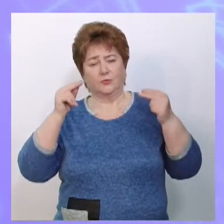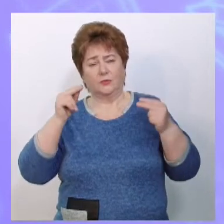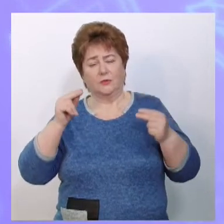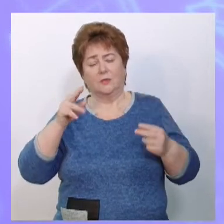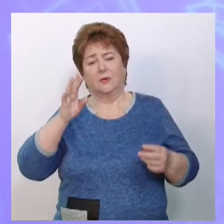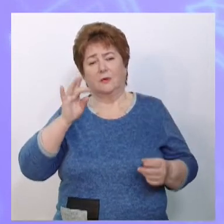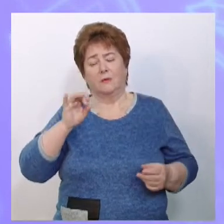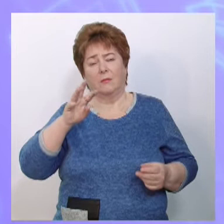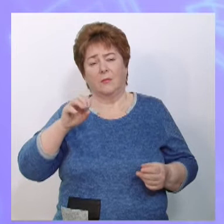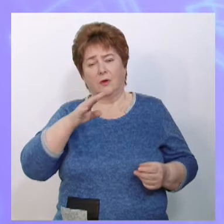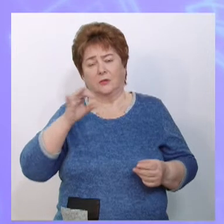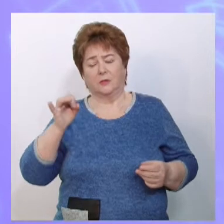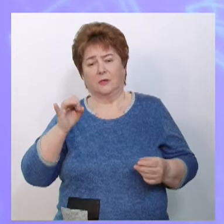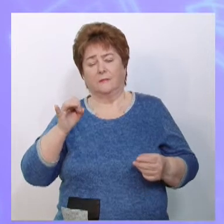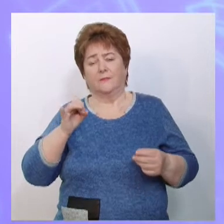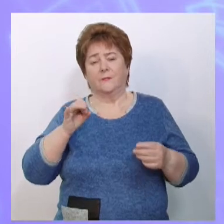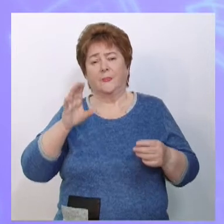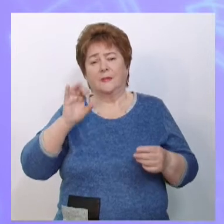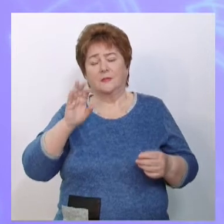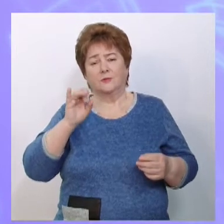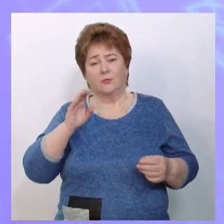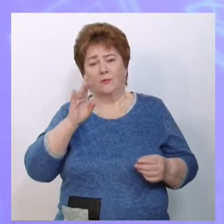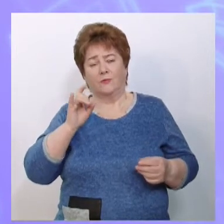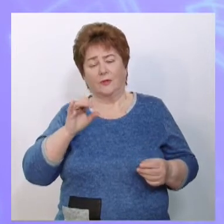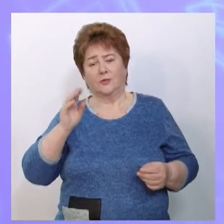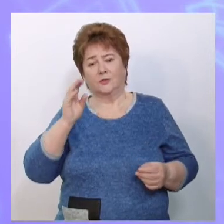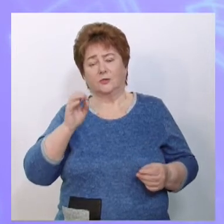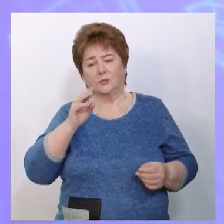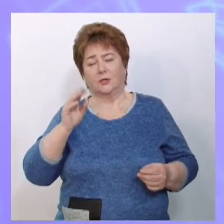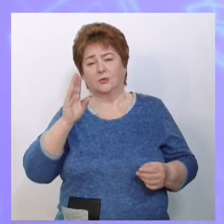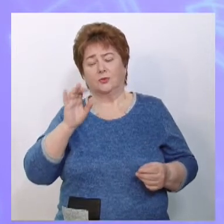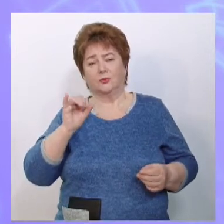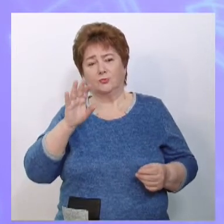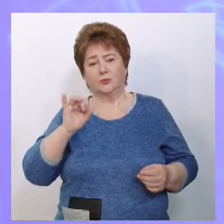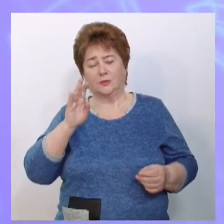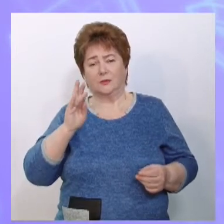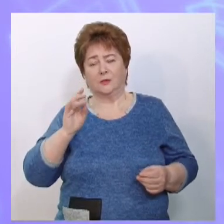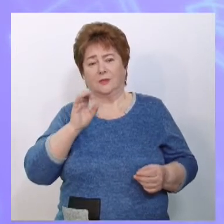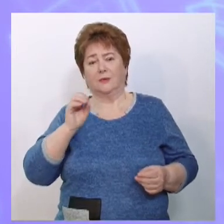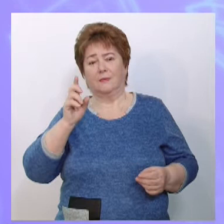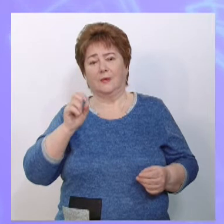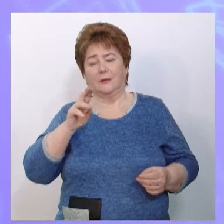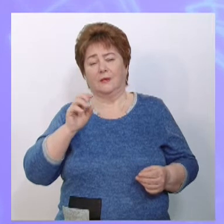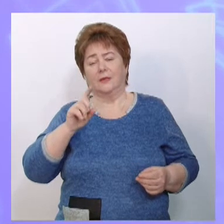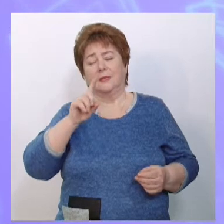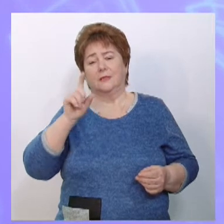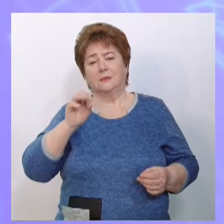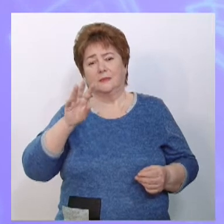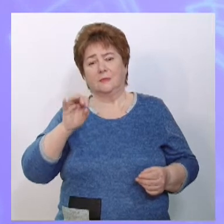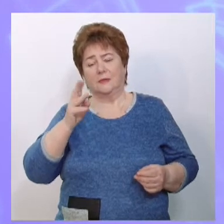– ромашки, сосновые – шишки, шустрые – белки, зимние –